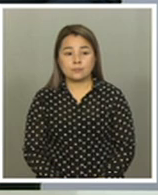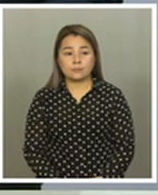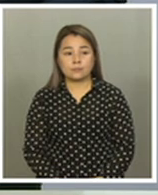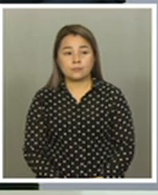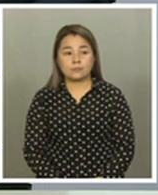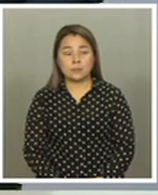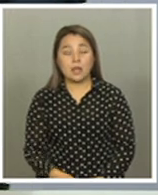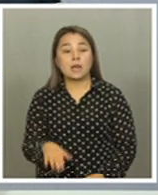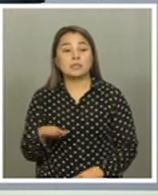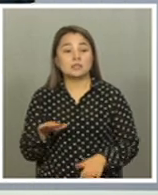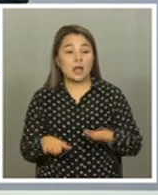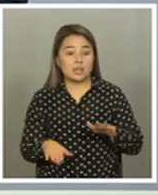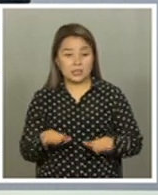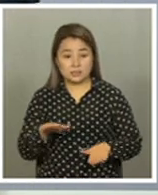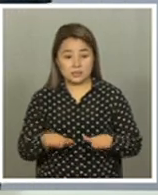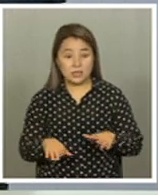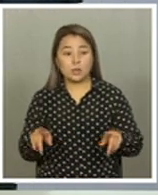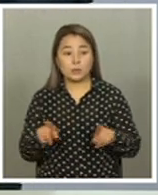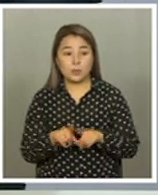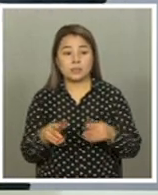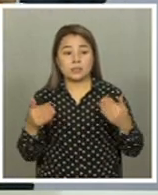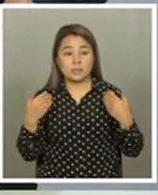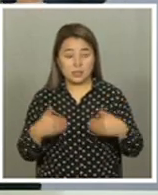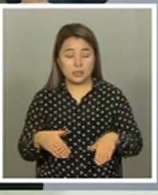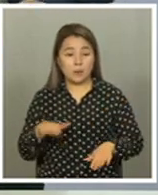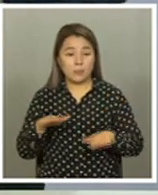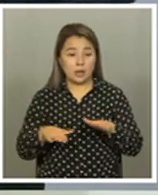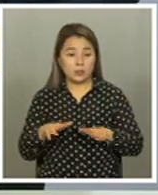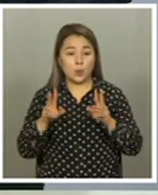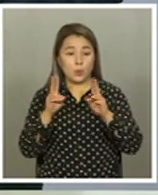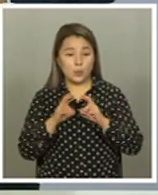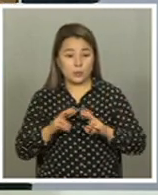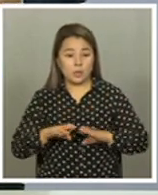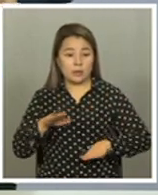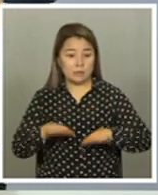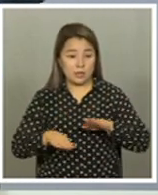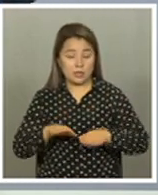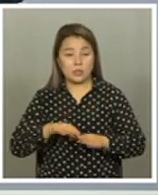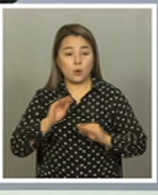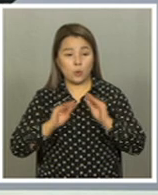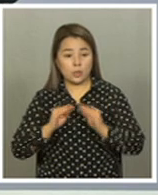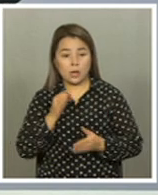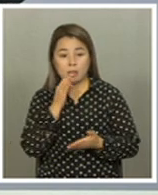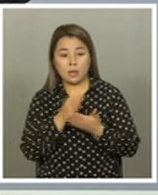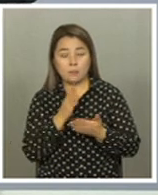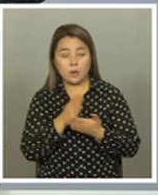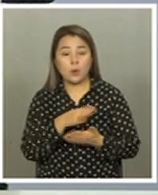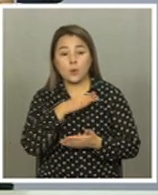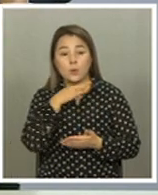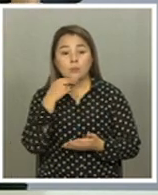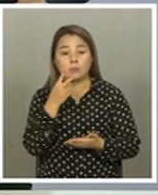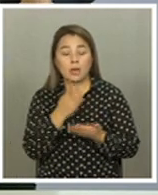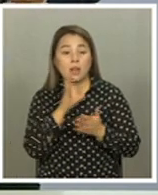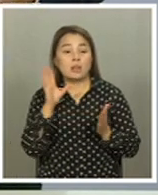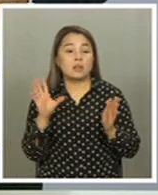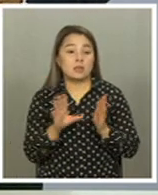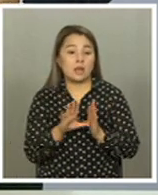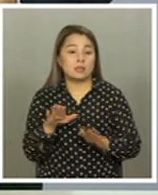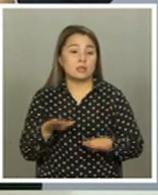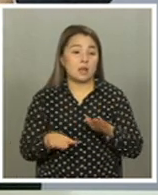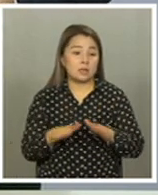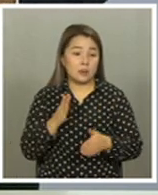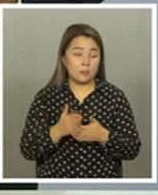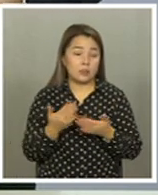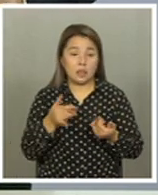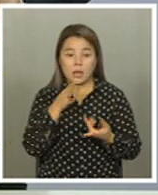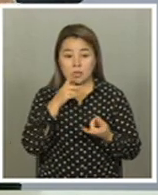Таразы. Таразы дененің массасын өлшеуге арналған құрал. Қазіргі таңда сіздер көп көретін бұл электронды таразы. Заман талабына